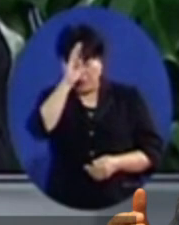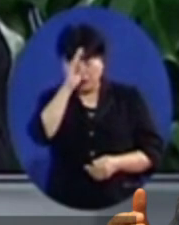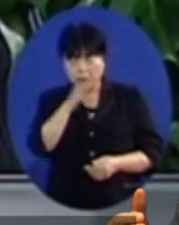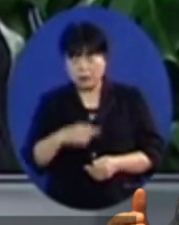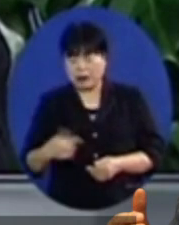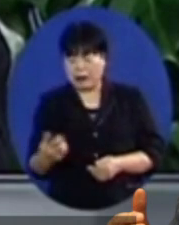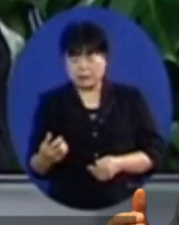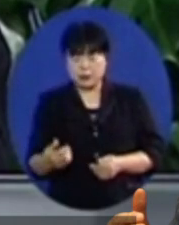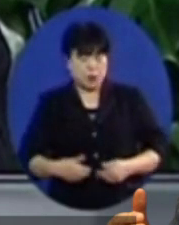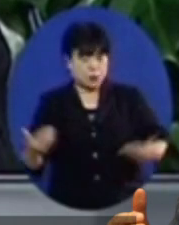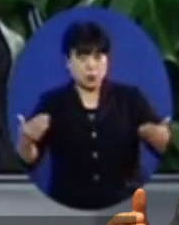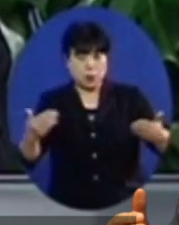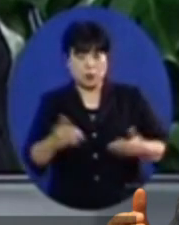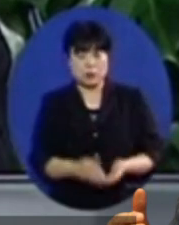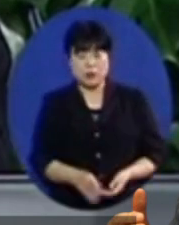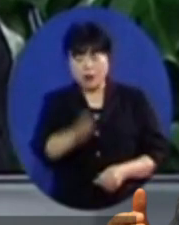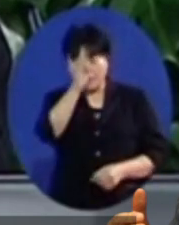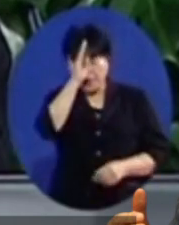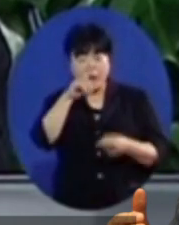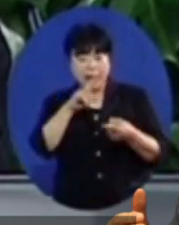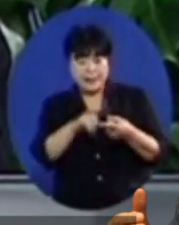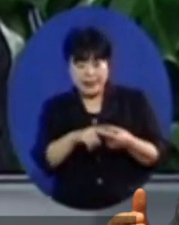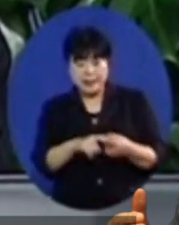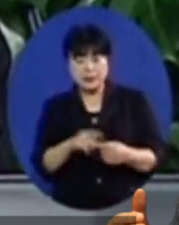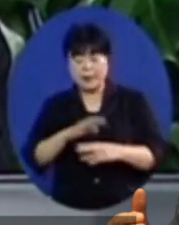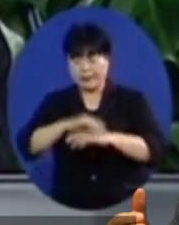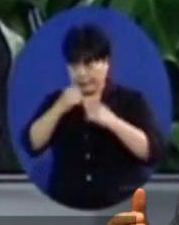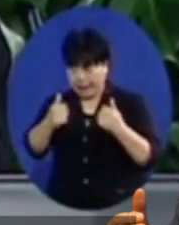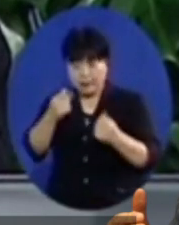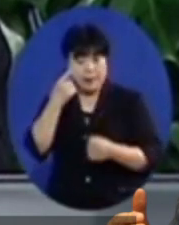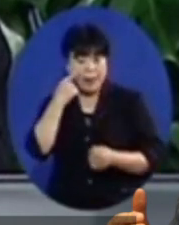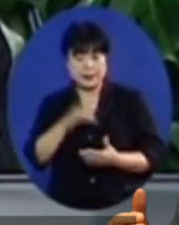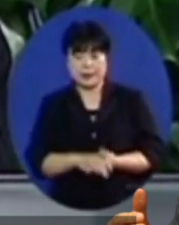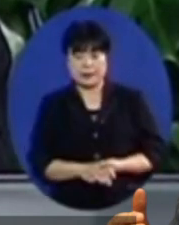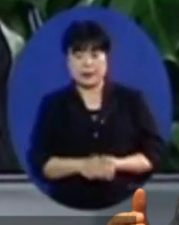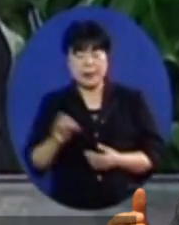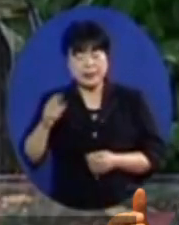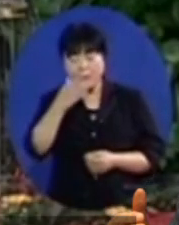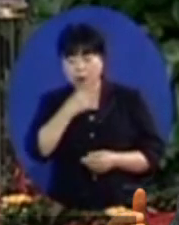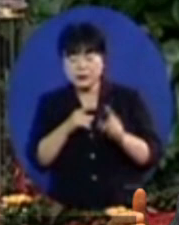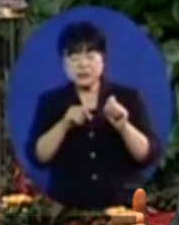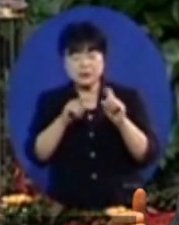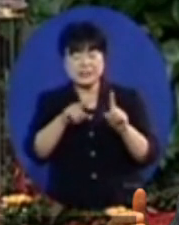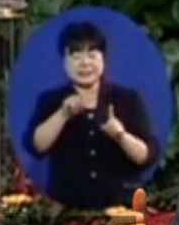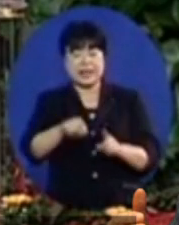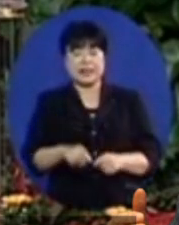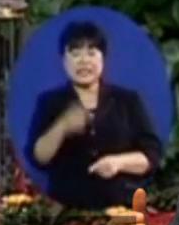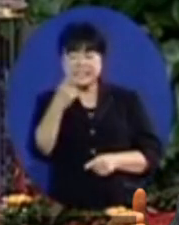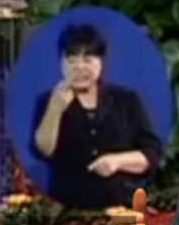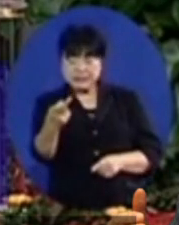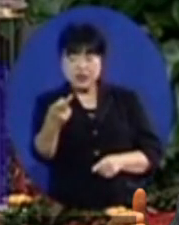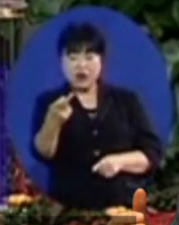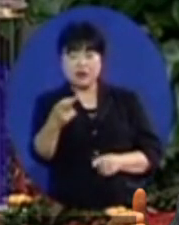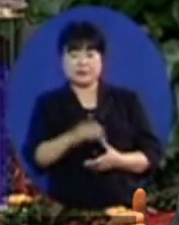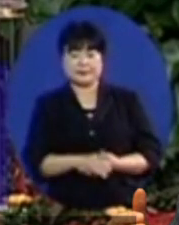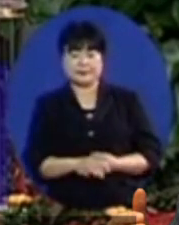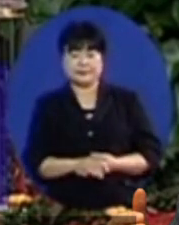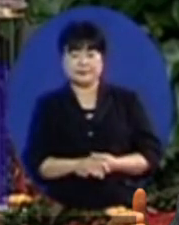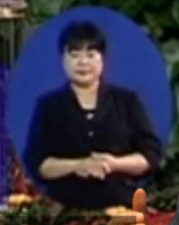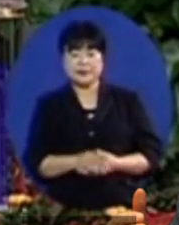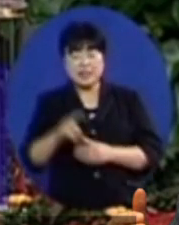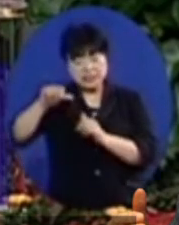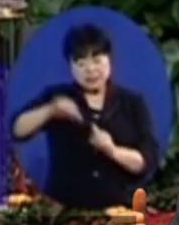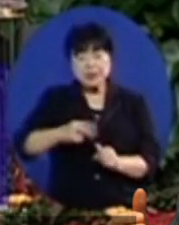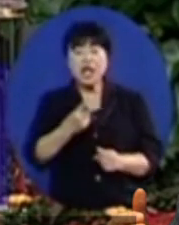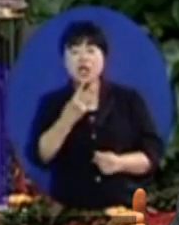없습니다. 병에 대해서 대결을 해야 돼요. 마태복음 11장 12절 우리 다 같이 한번 읽어보십시다.